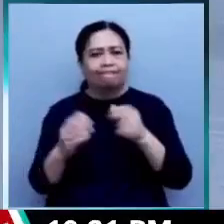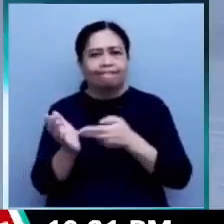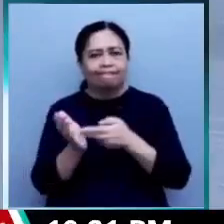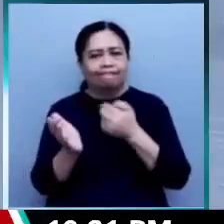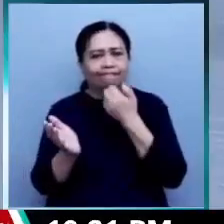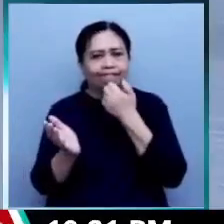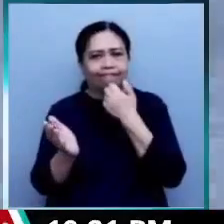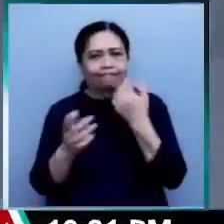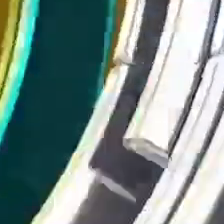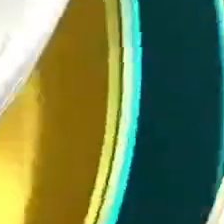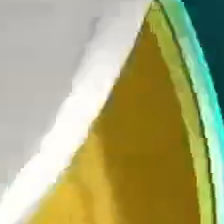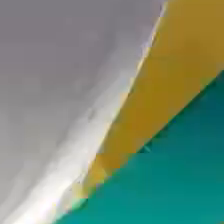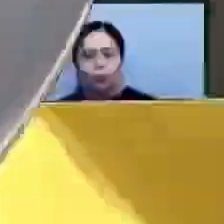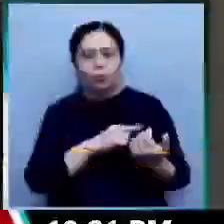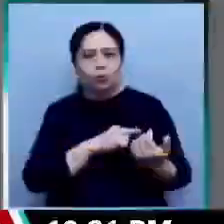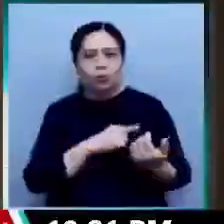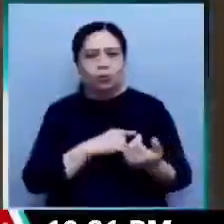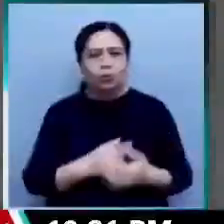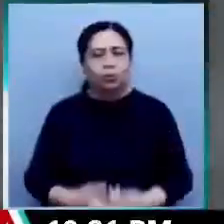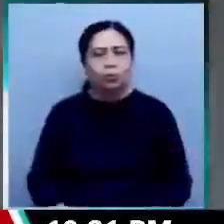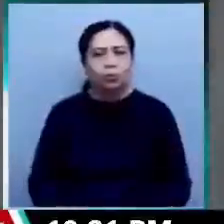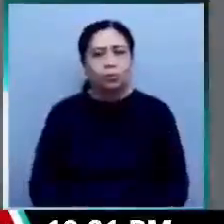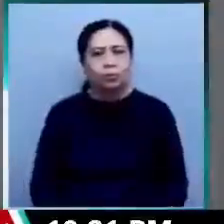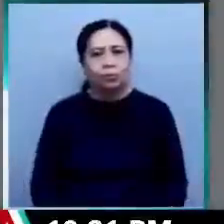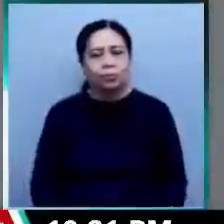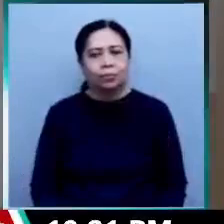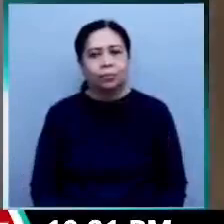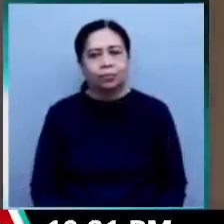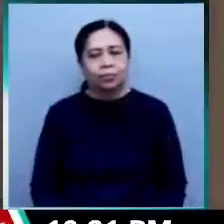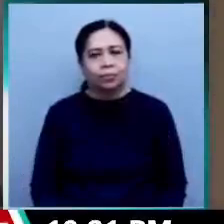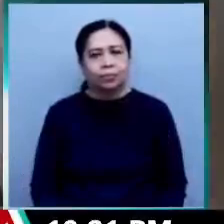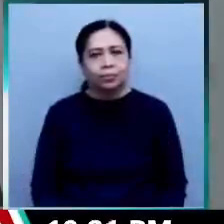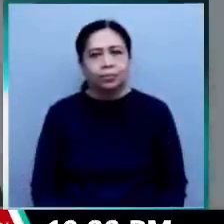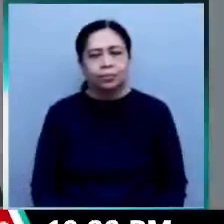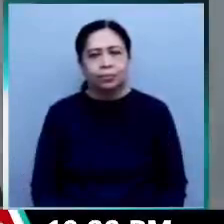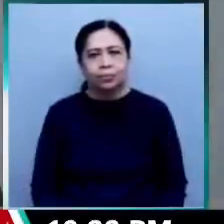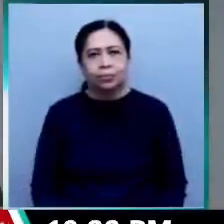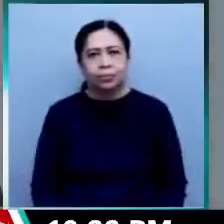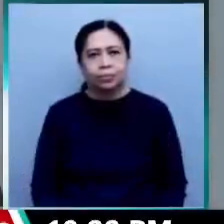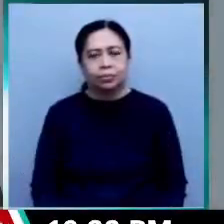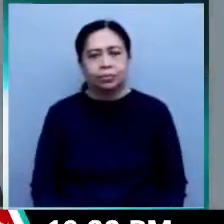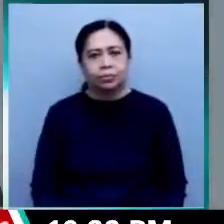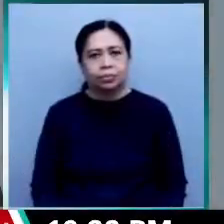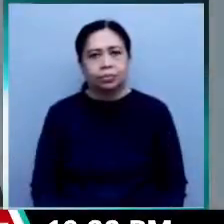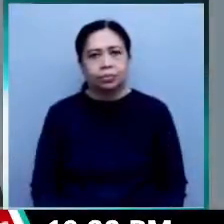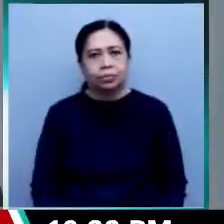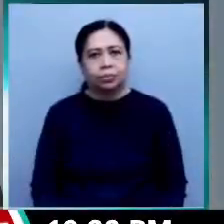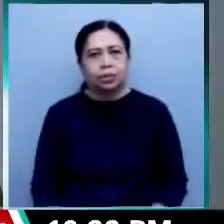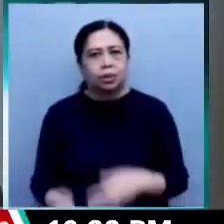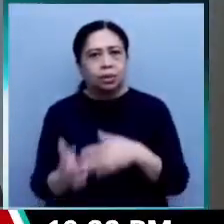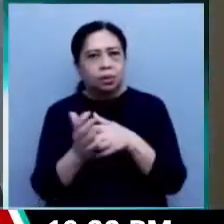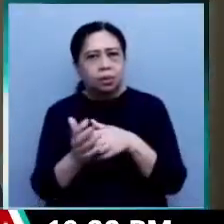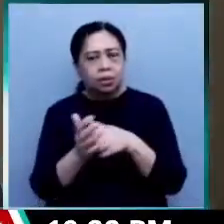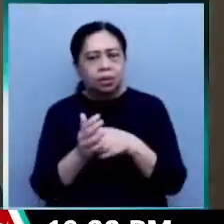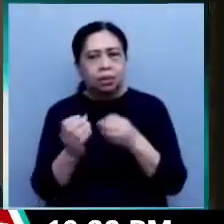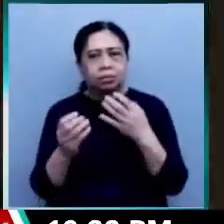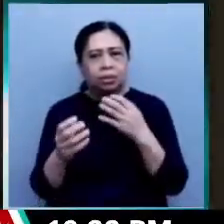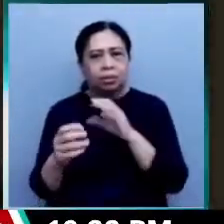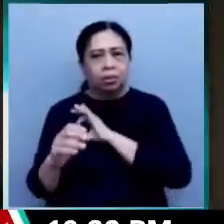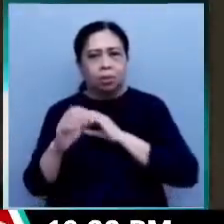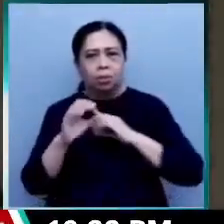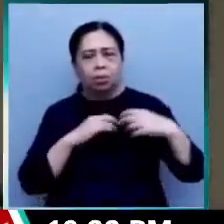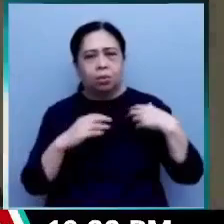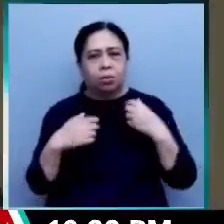Mar abah gwa ng nanghihina at puro pasa ganito ang